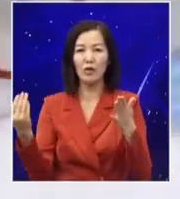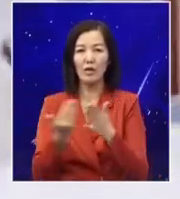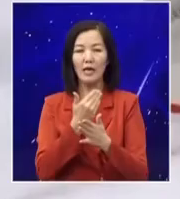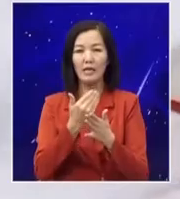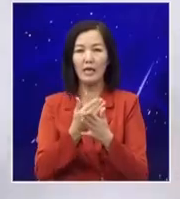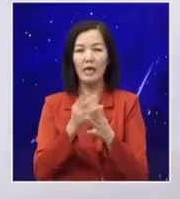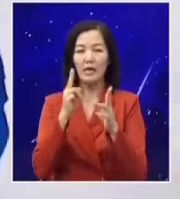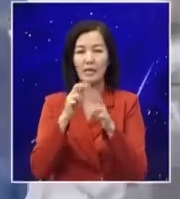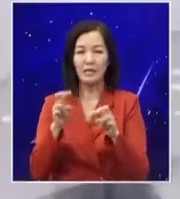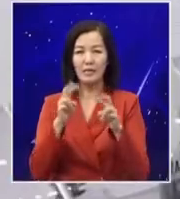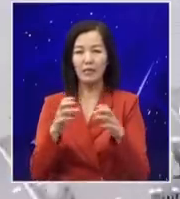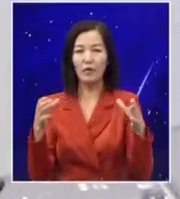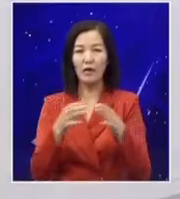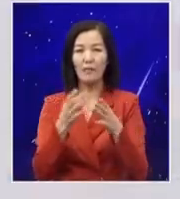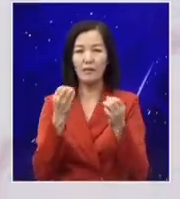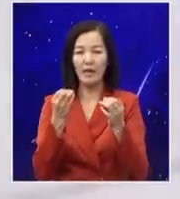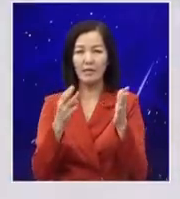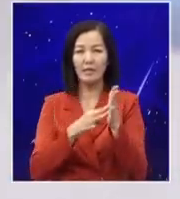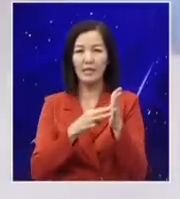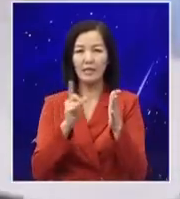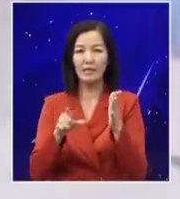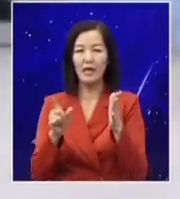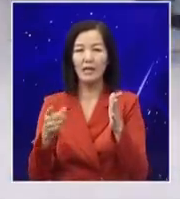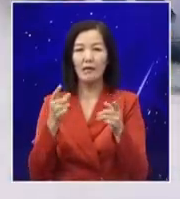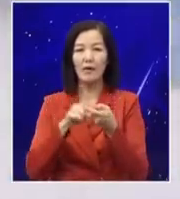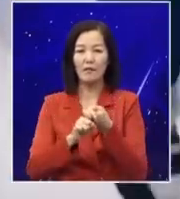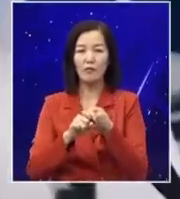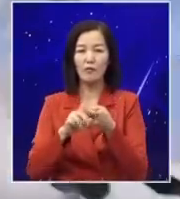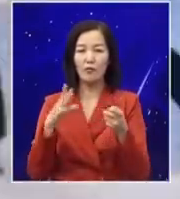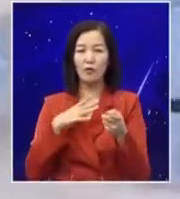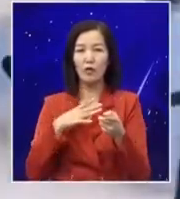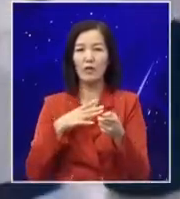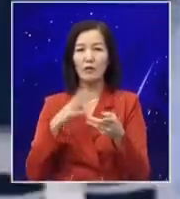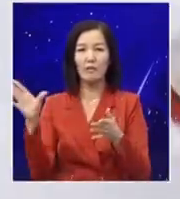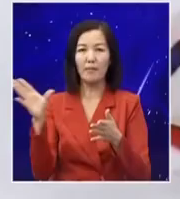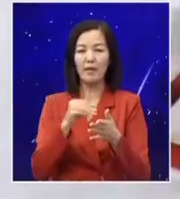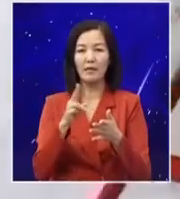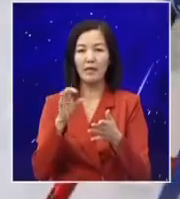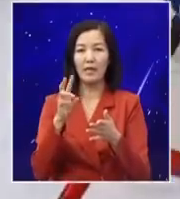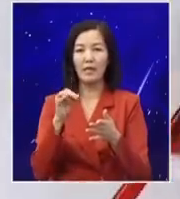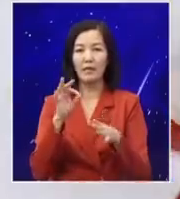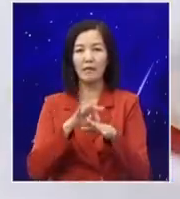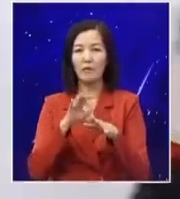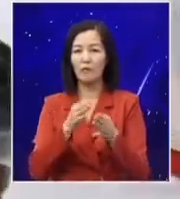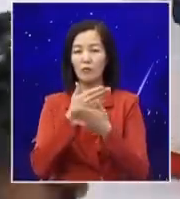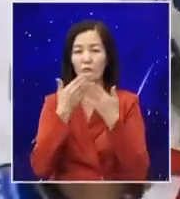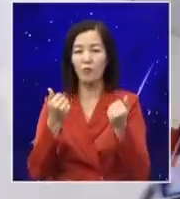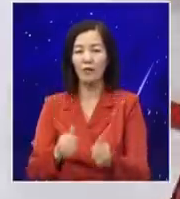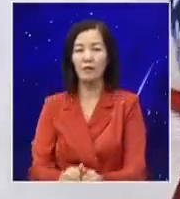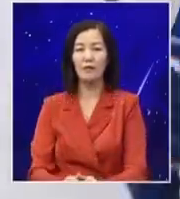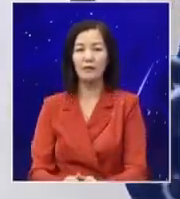тест нәтижесінде команданың тағы 8 мүшесі вирус жұқтырғаны расталды. Олардың ешқайсында коронавирус симптомы болмаған.